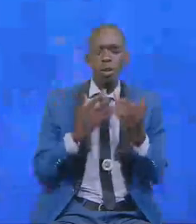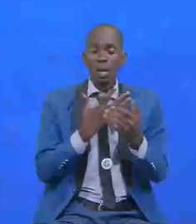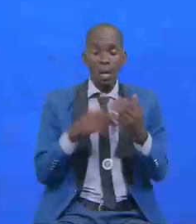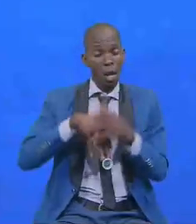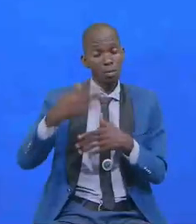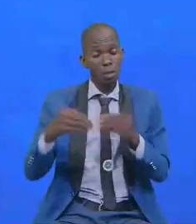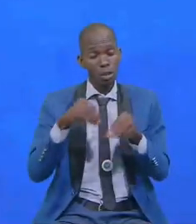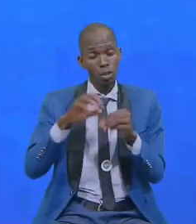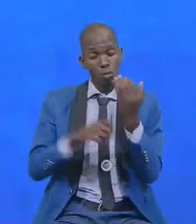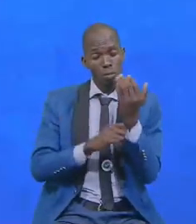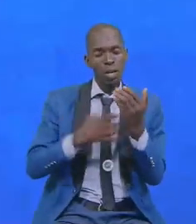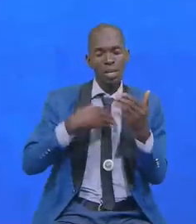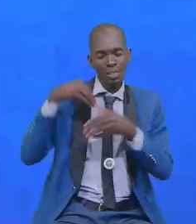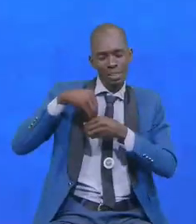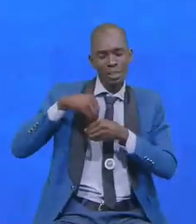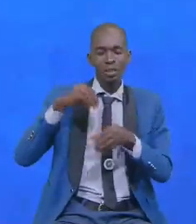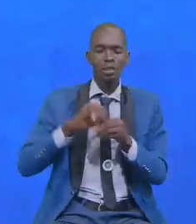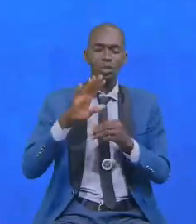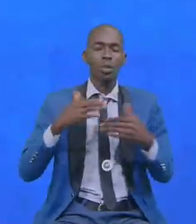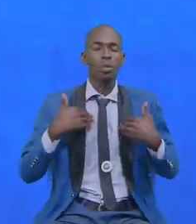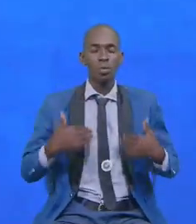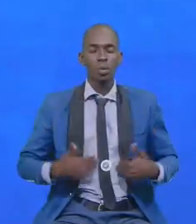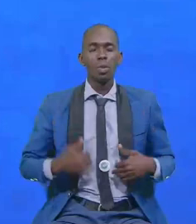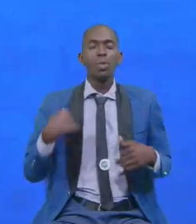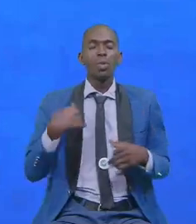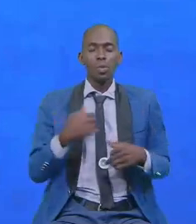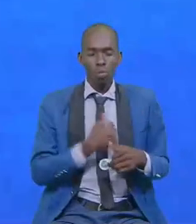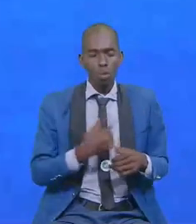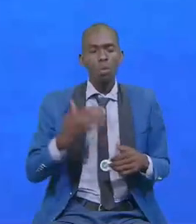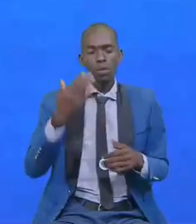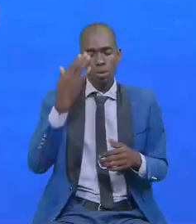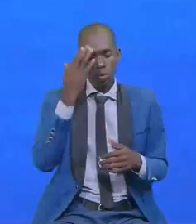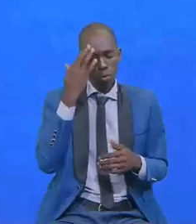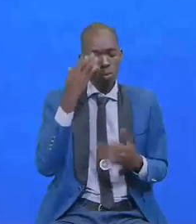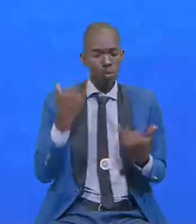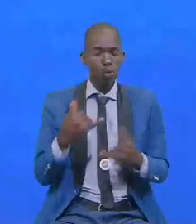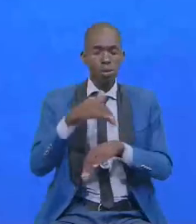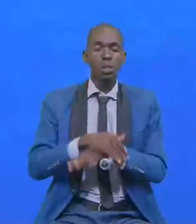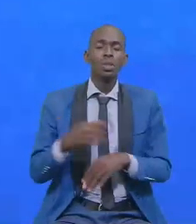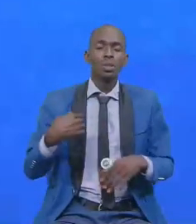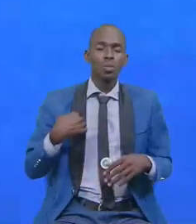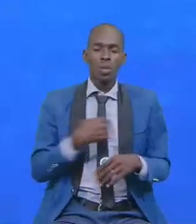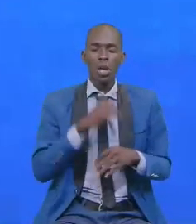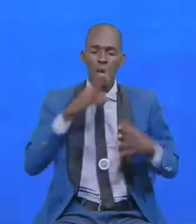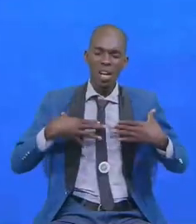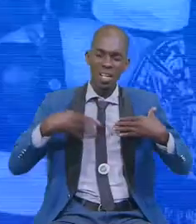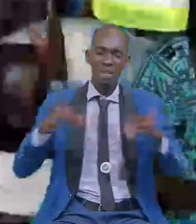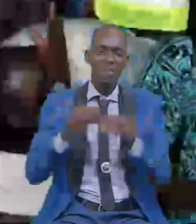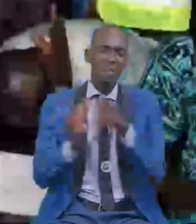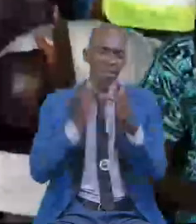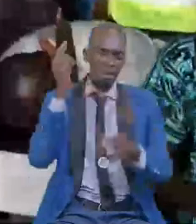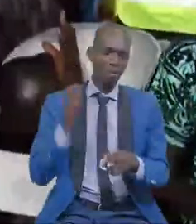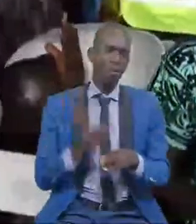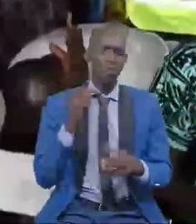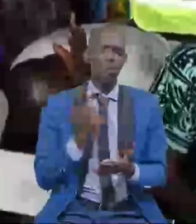Externe sur votre peau et interne dans votre corps. Nous reconnaissons ce soir que tu es guéri au nom de